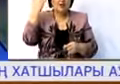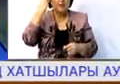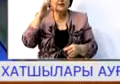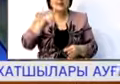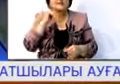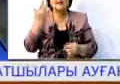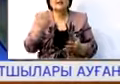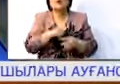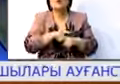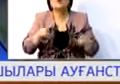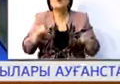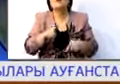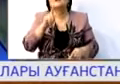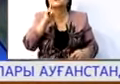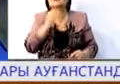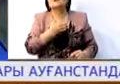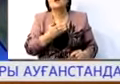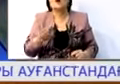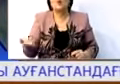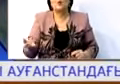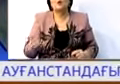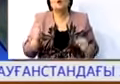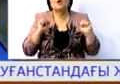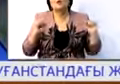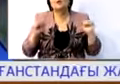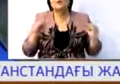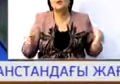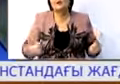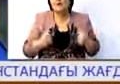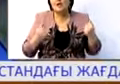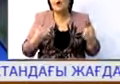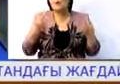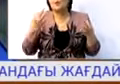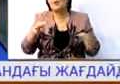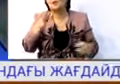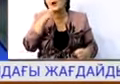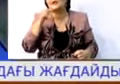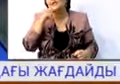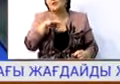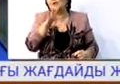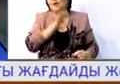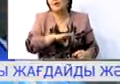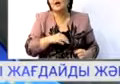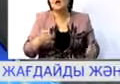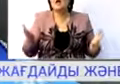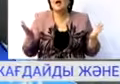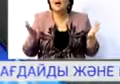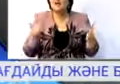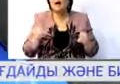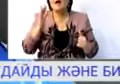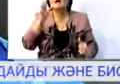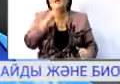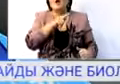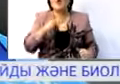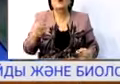жастарға насихаттау, жастарға осы спортпен шұғылдануға, бос уақытын тиімді пайдалануға шақыру. Алдағы